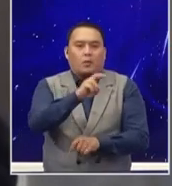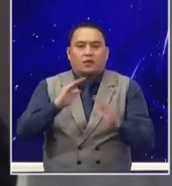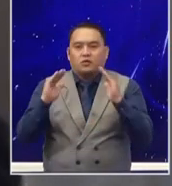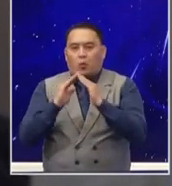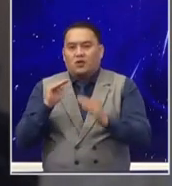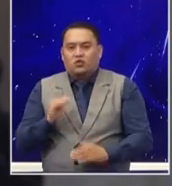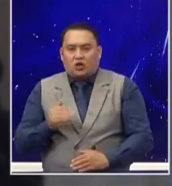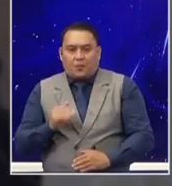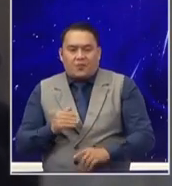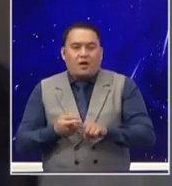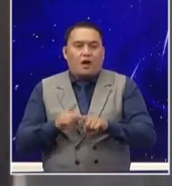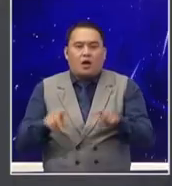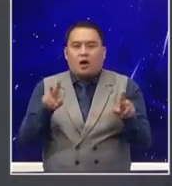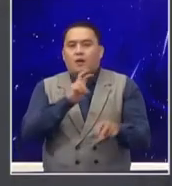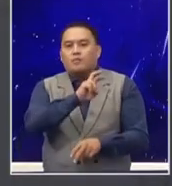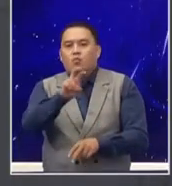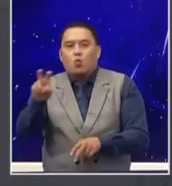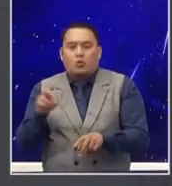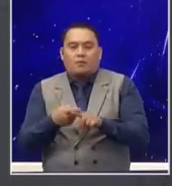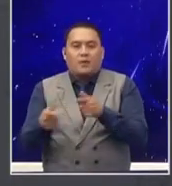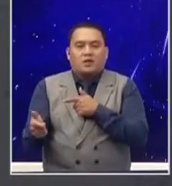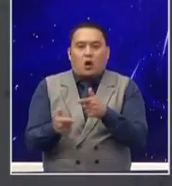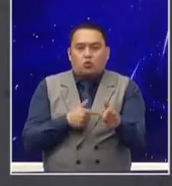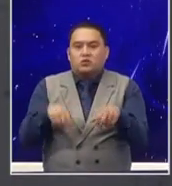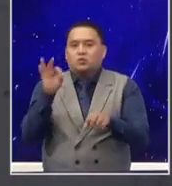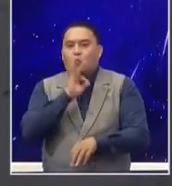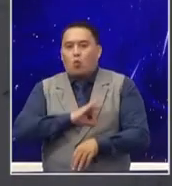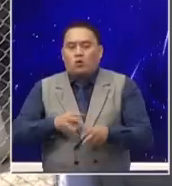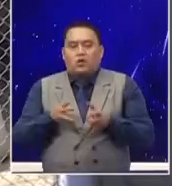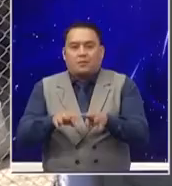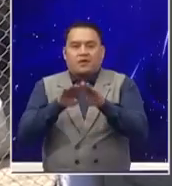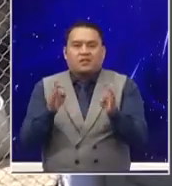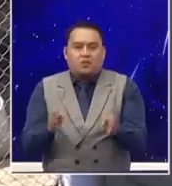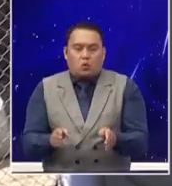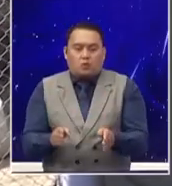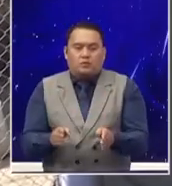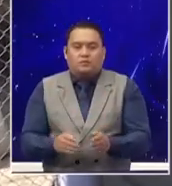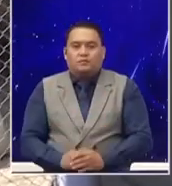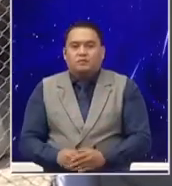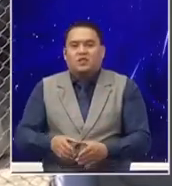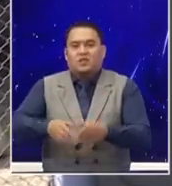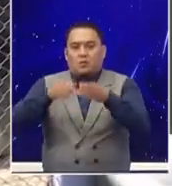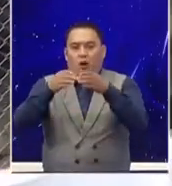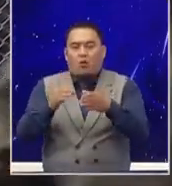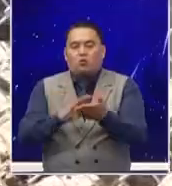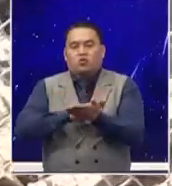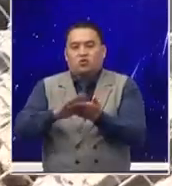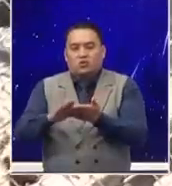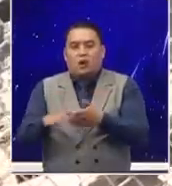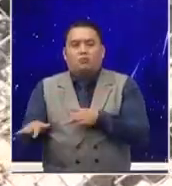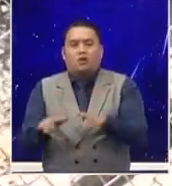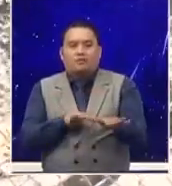сектора. Во время обходов особое внимание уделяется подготовке к эксплуатации приборов отопления и состоянию дымоходов. Ведется